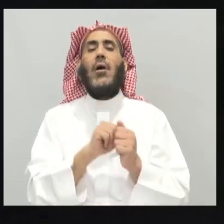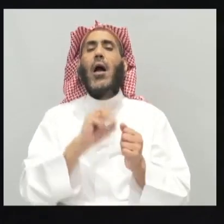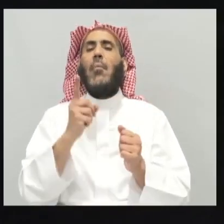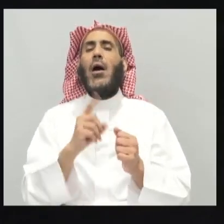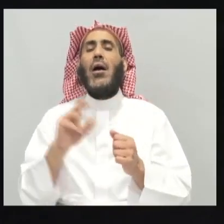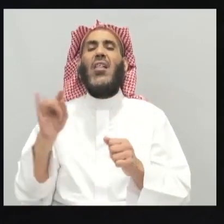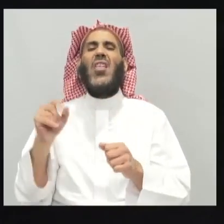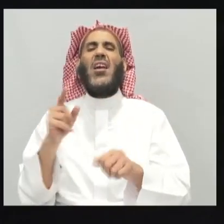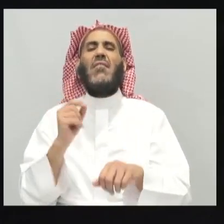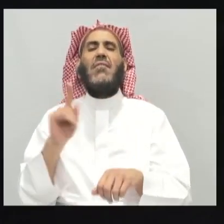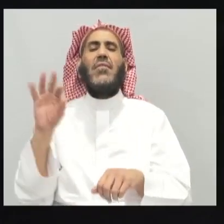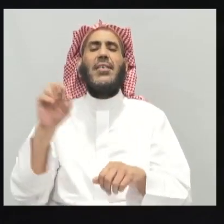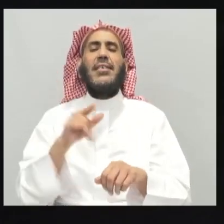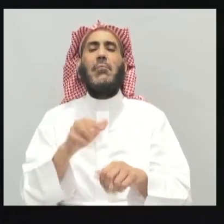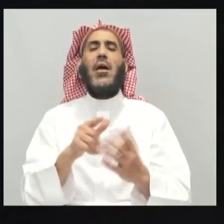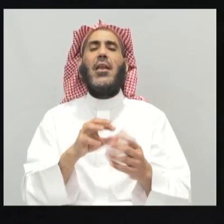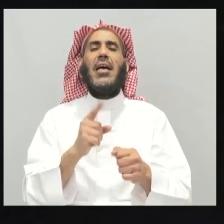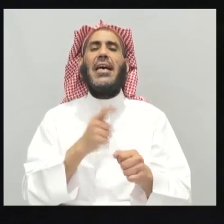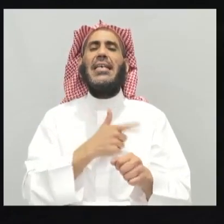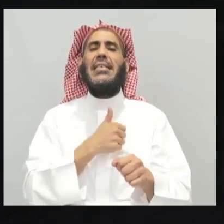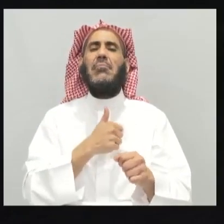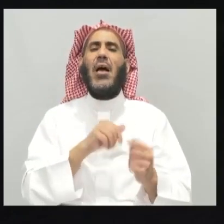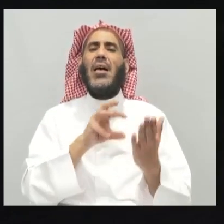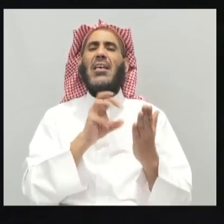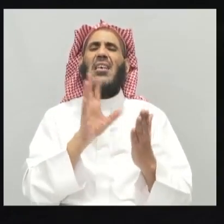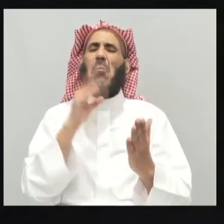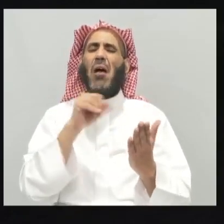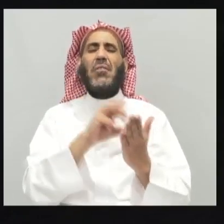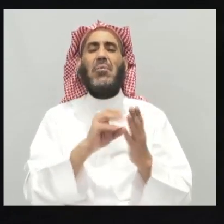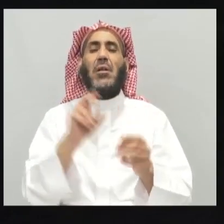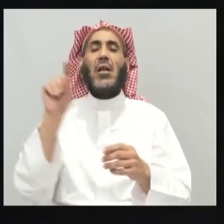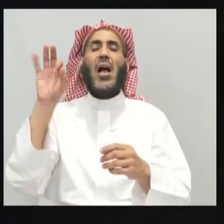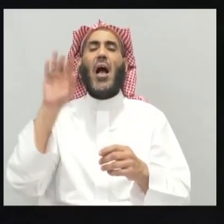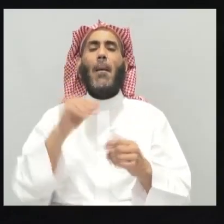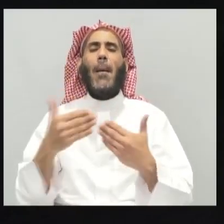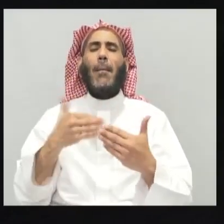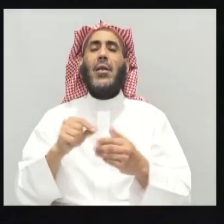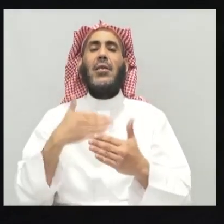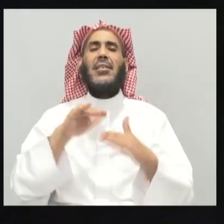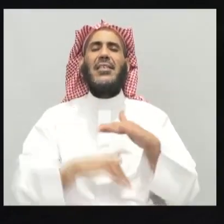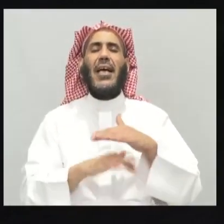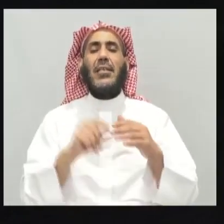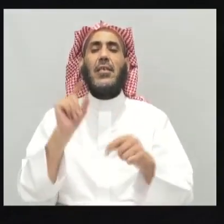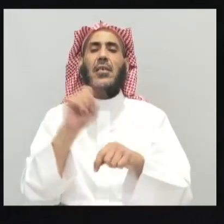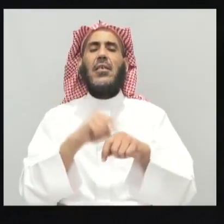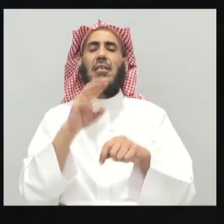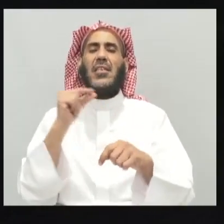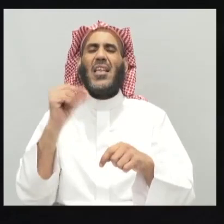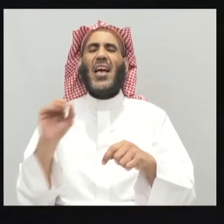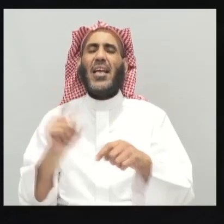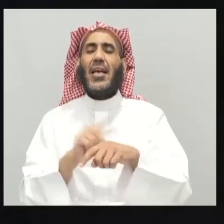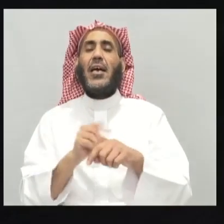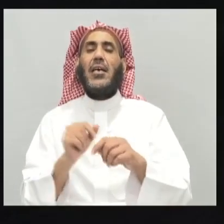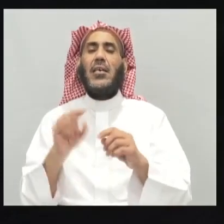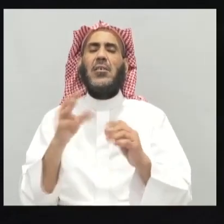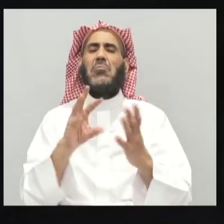ظرف الزمان والمكان أسماء جامدة مثل قبل، تحت، دقيقة، ساعة، إذن جامدان